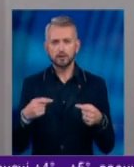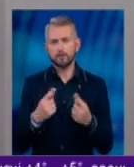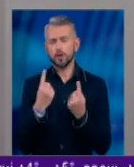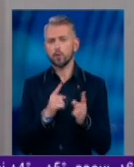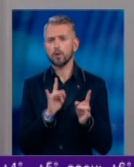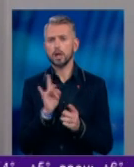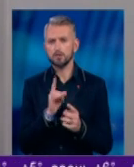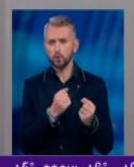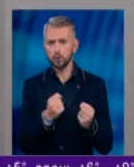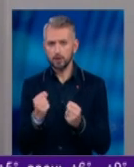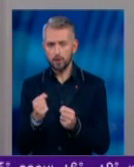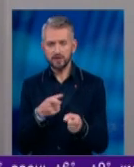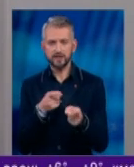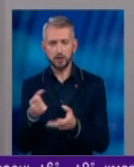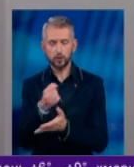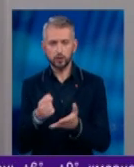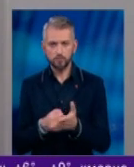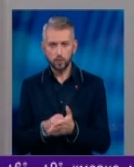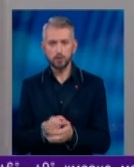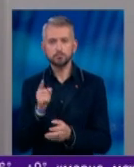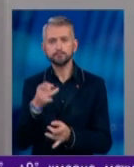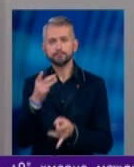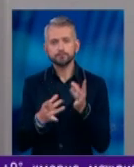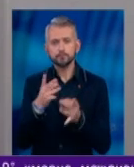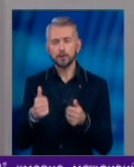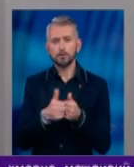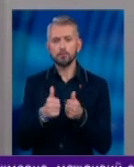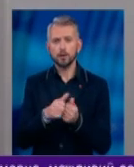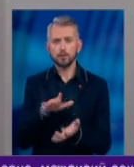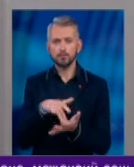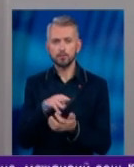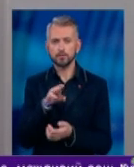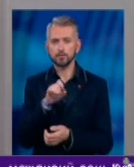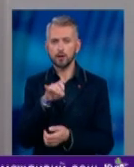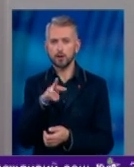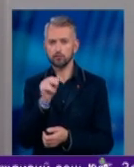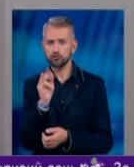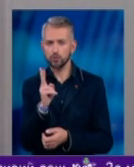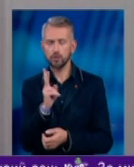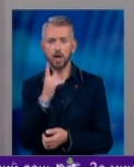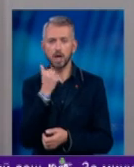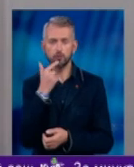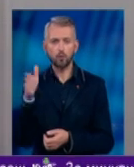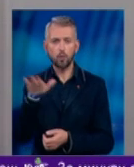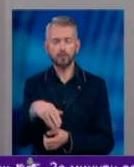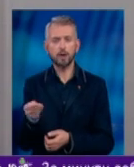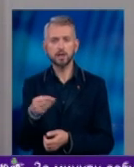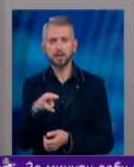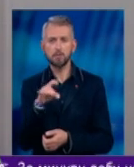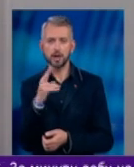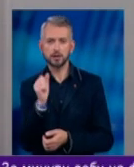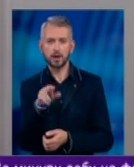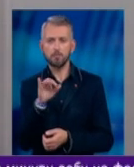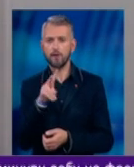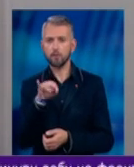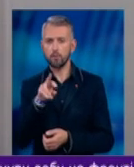та стрілецької зброї. Ворог вів вогонь поблизу населених пунктів Тарамчук, Красногорівка, Піски, Мар'їнка, Павлопіль,